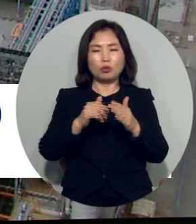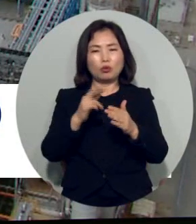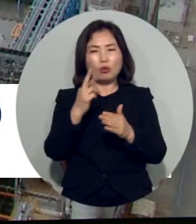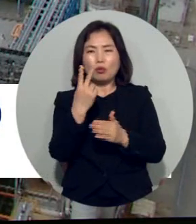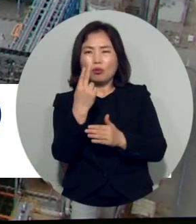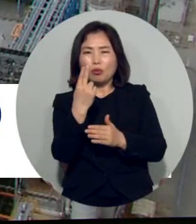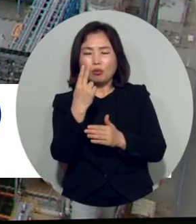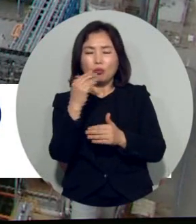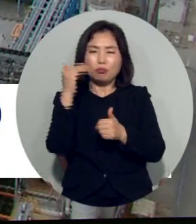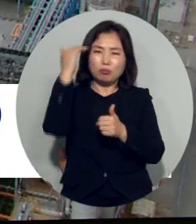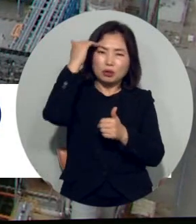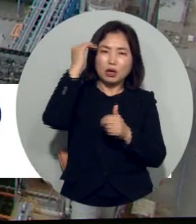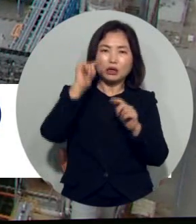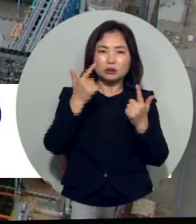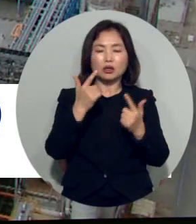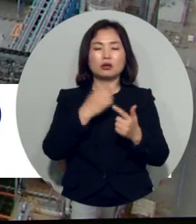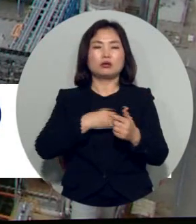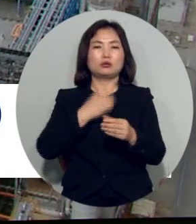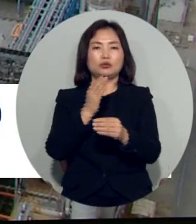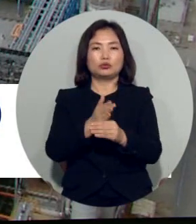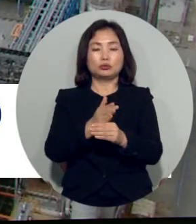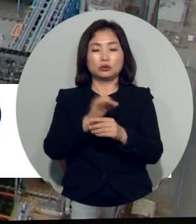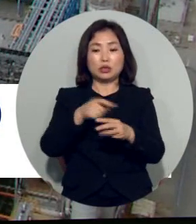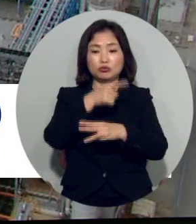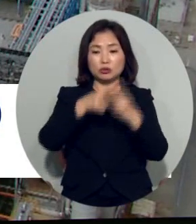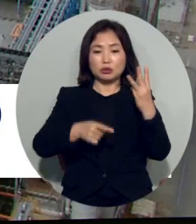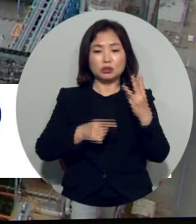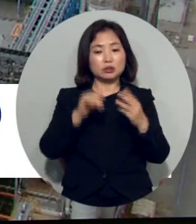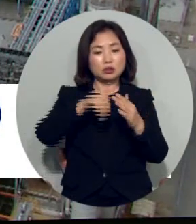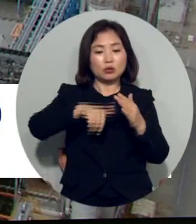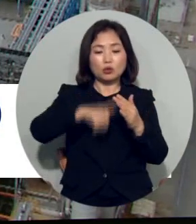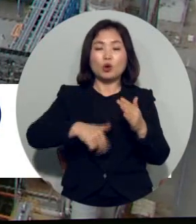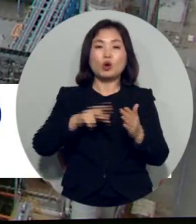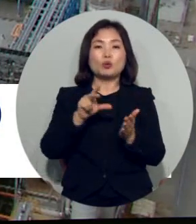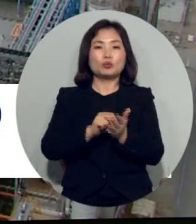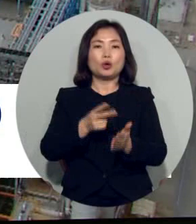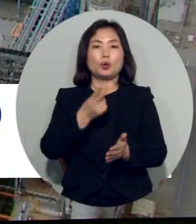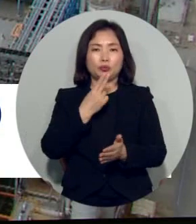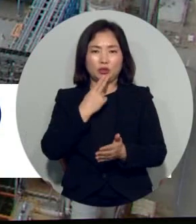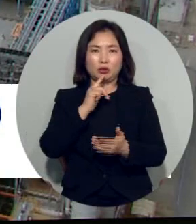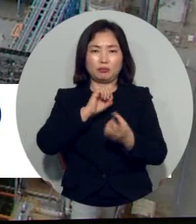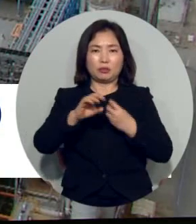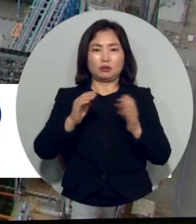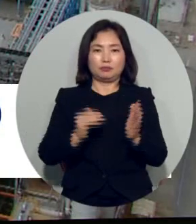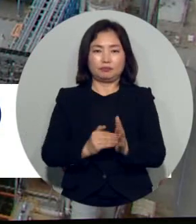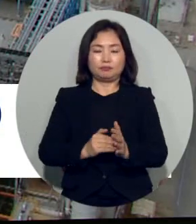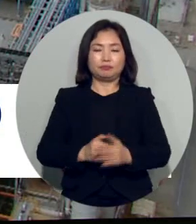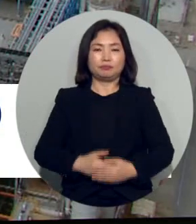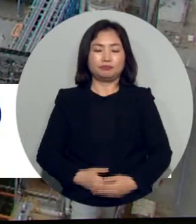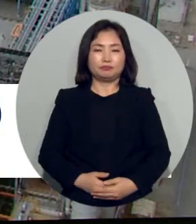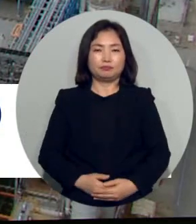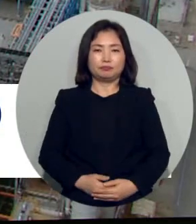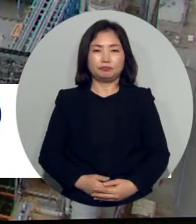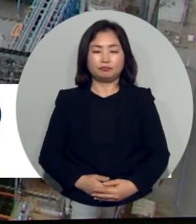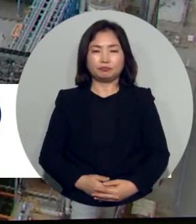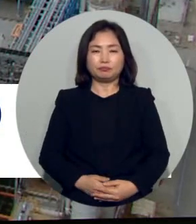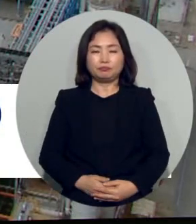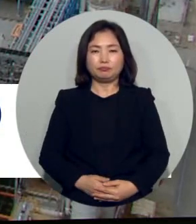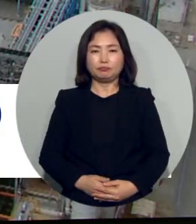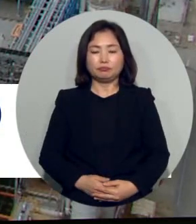않을까 하는 우려가 나오고 있는데 상주시는 착공에 문제가 되지 않을 것으로 보고 있습니다 김서영